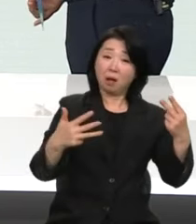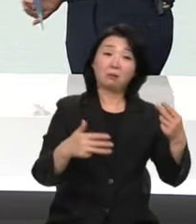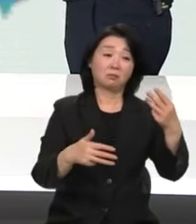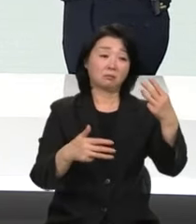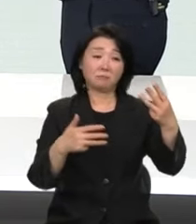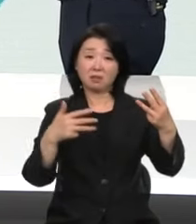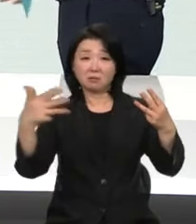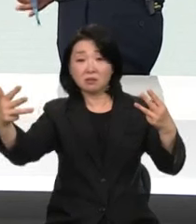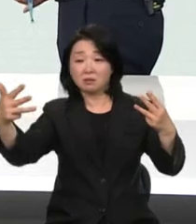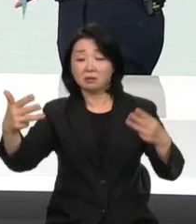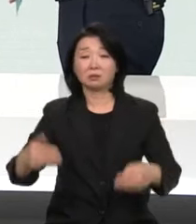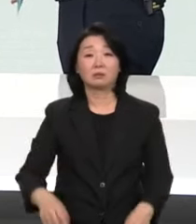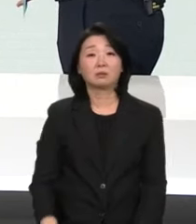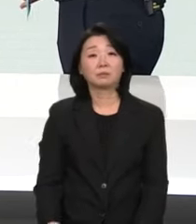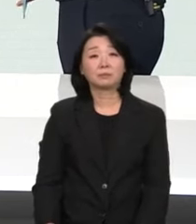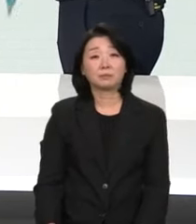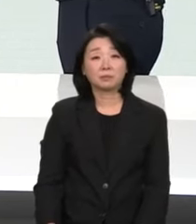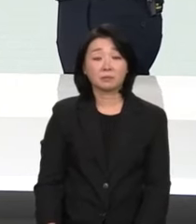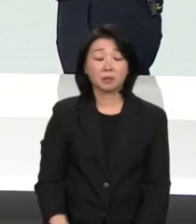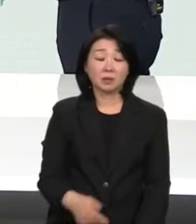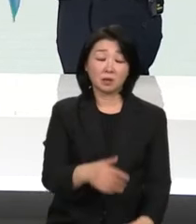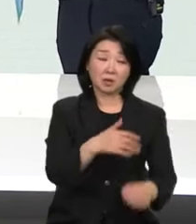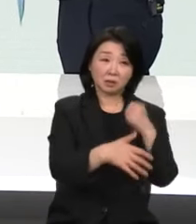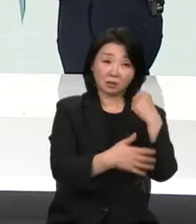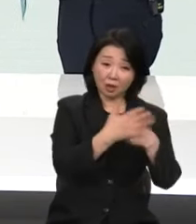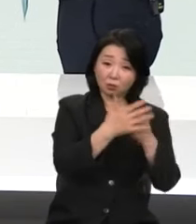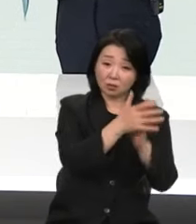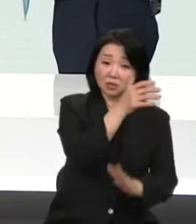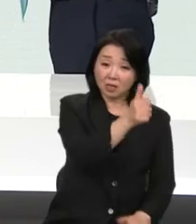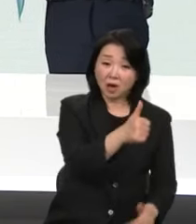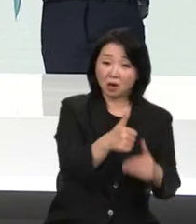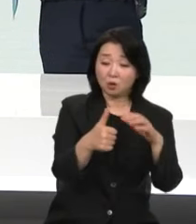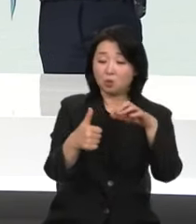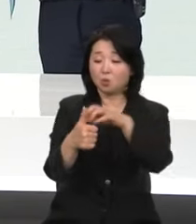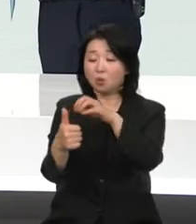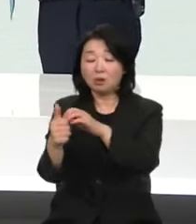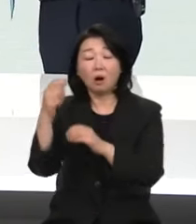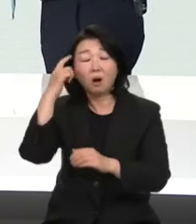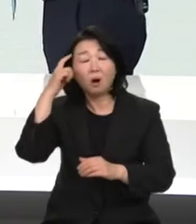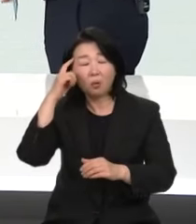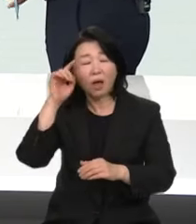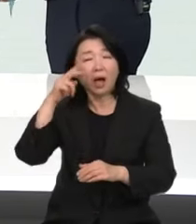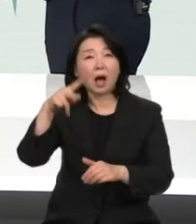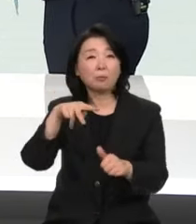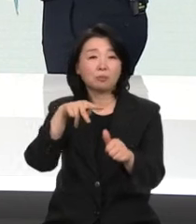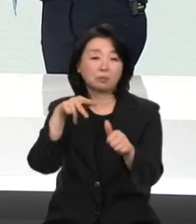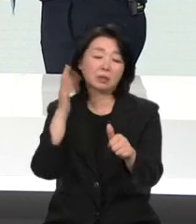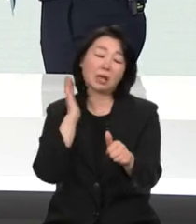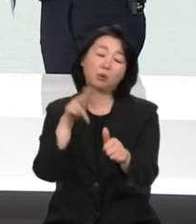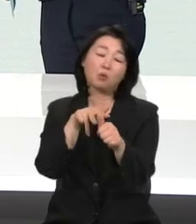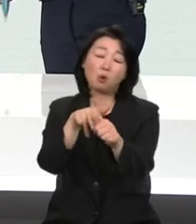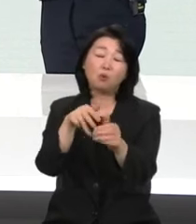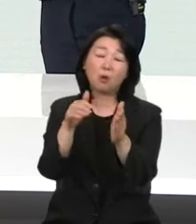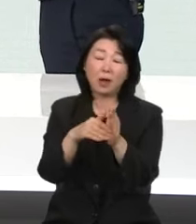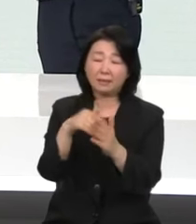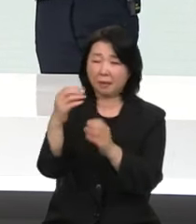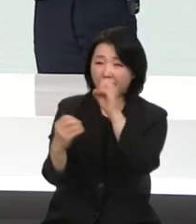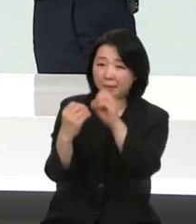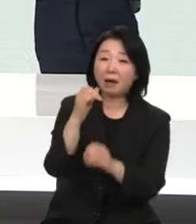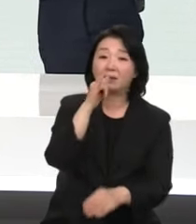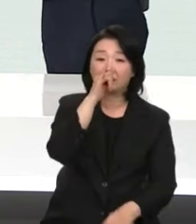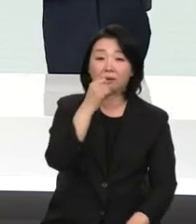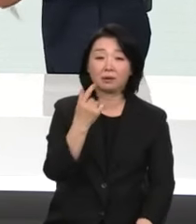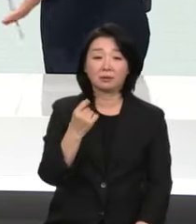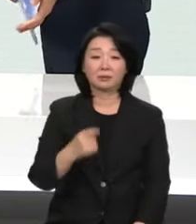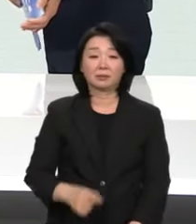했고요. 두 번째는 지금 홍 시장이 계속 공격을 하는 이유는 차기 대선 경쟁자로 한 전 위원장을 보고 하는 것이다. 이런 주장들을